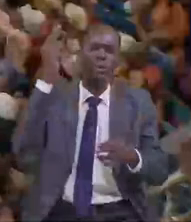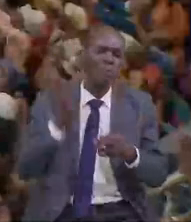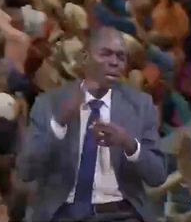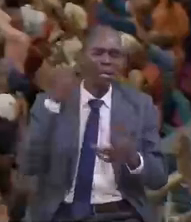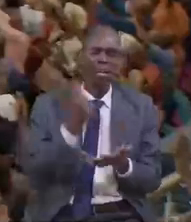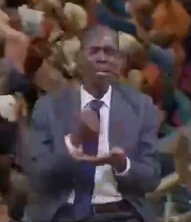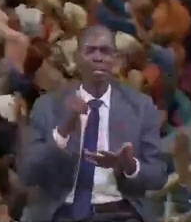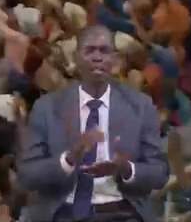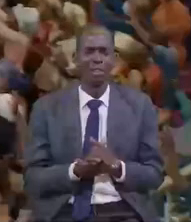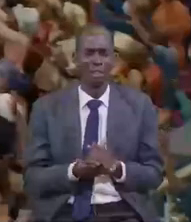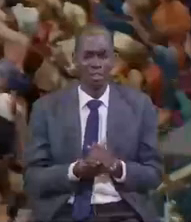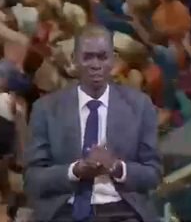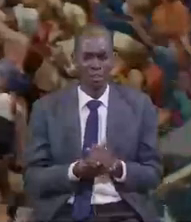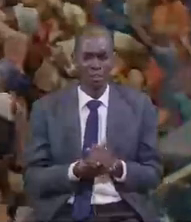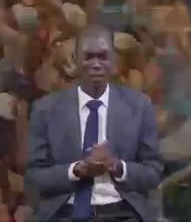Jésus-Christ.